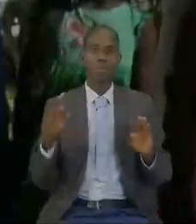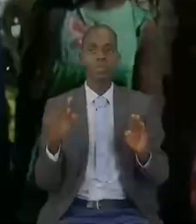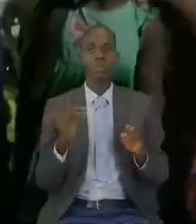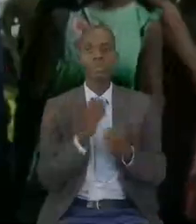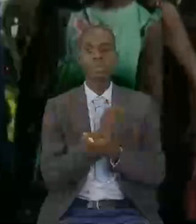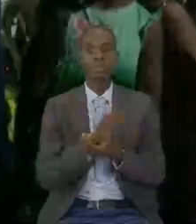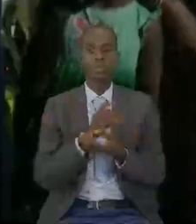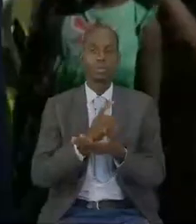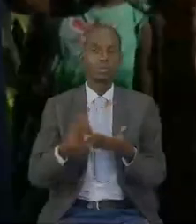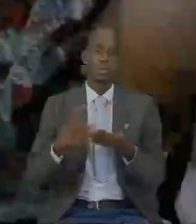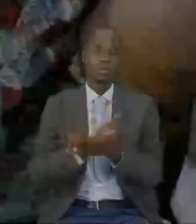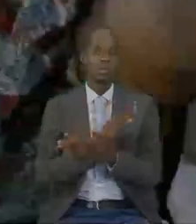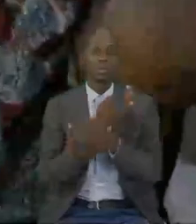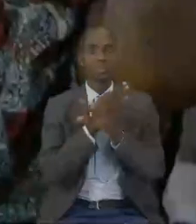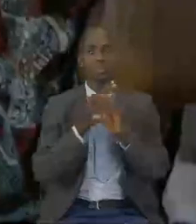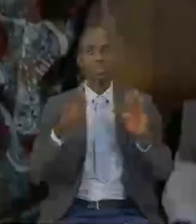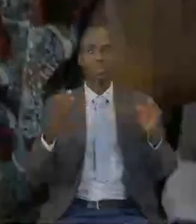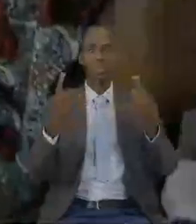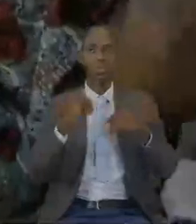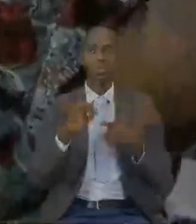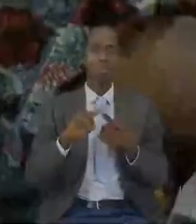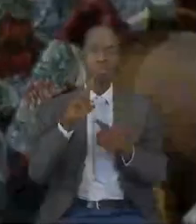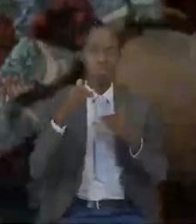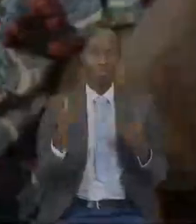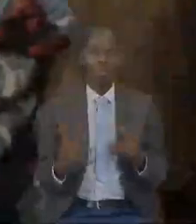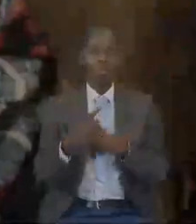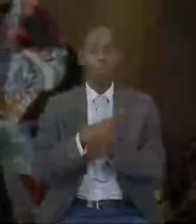Libération totale. Libération sur.